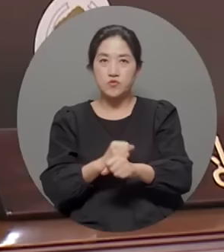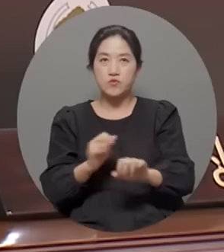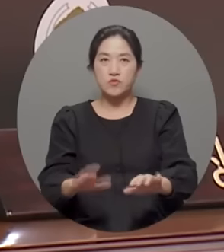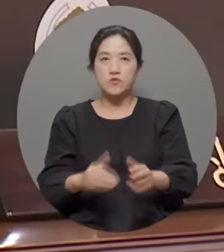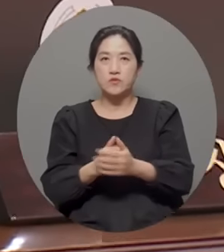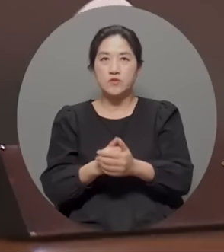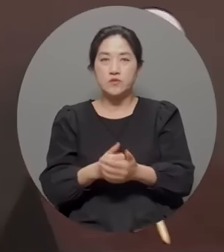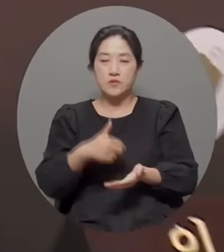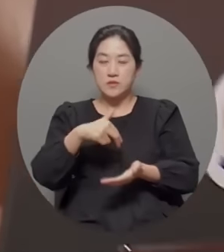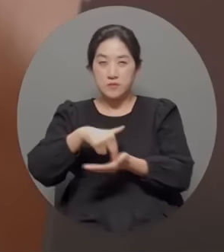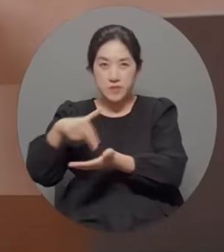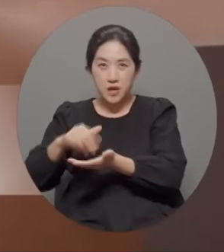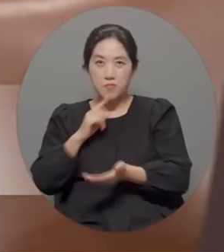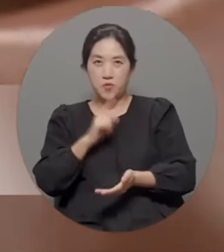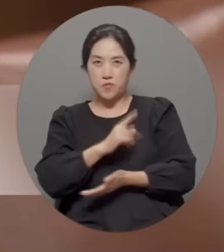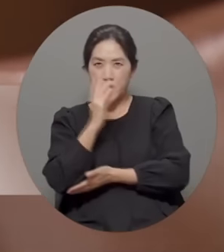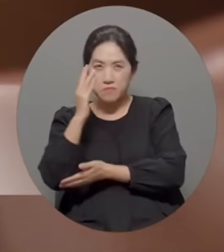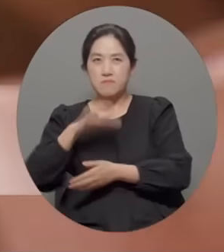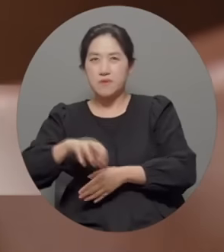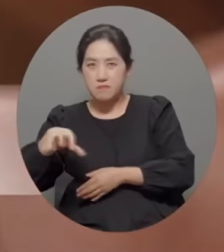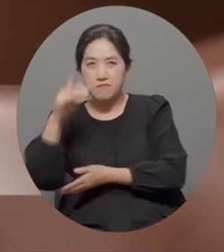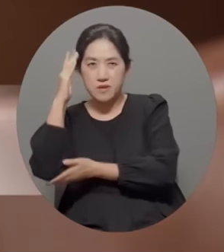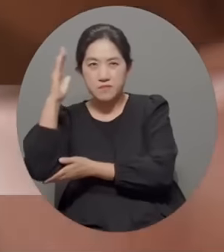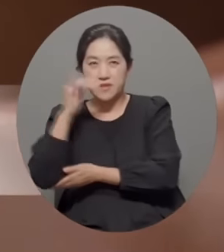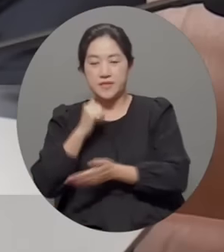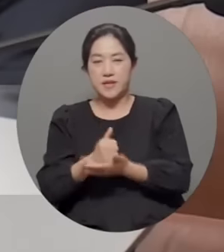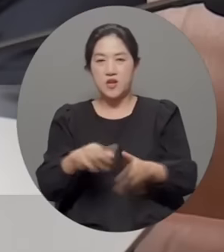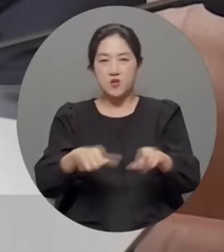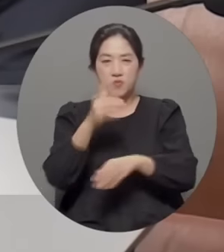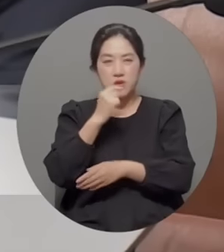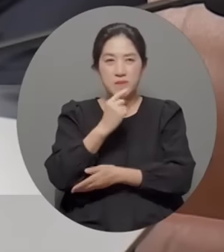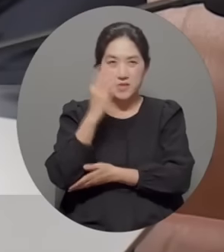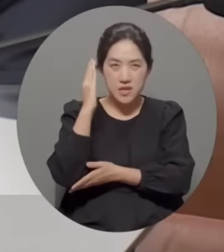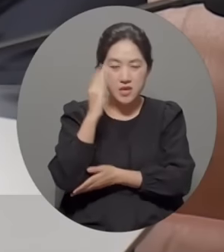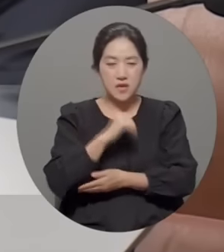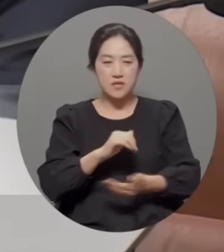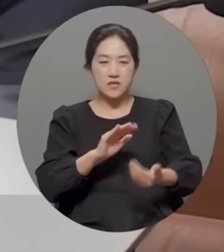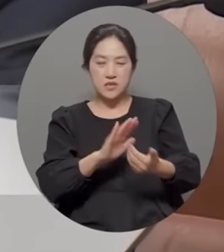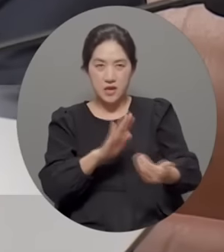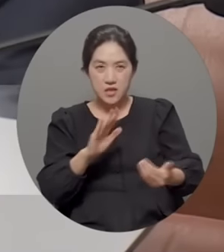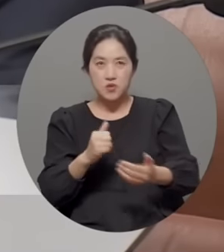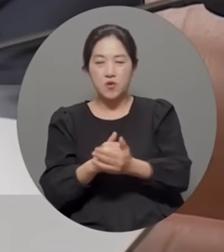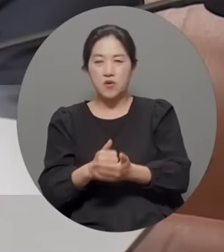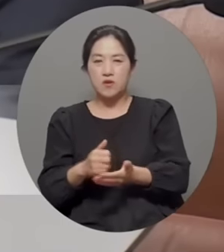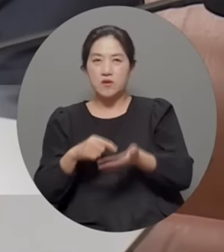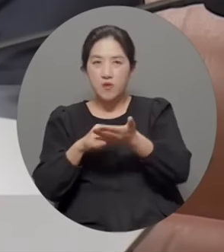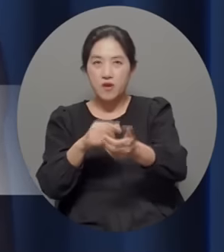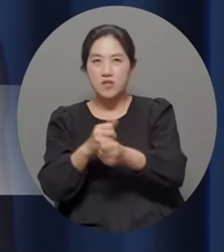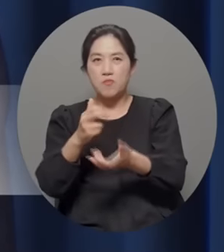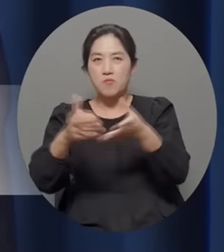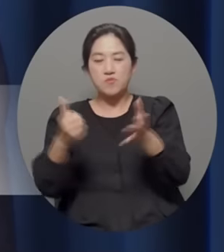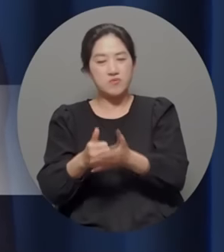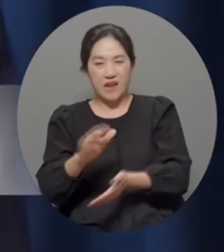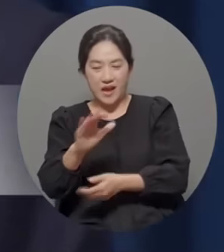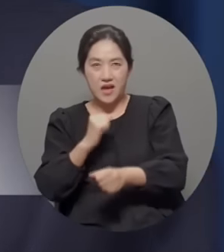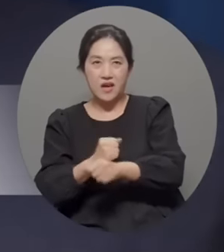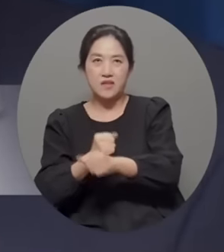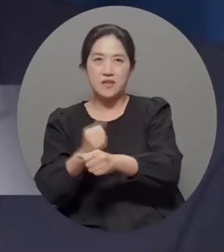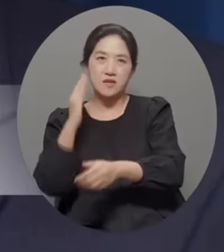했습니다. 한덕수 국무총리 발언을 시작으로 특검법 반대를 건의한 법무부에 이어